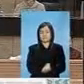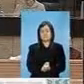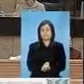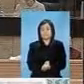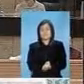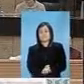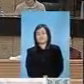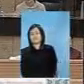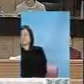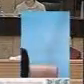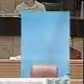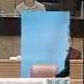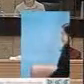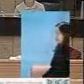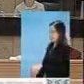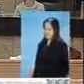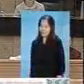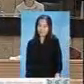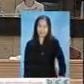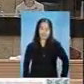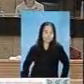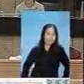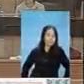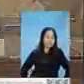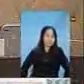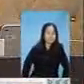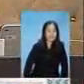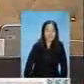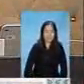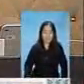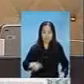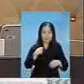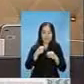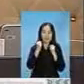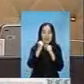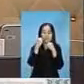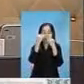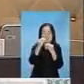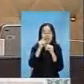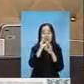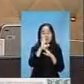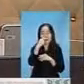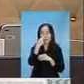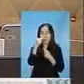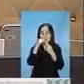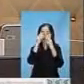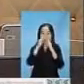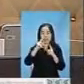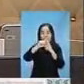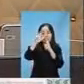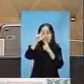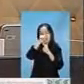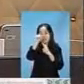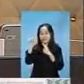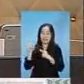ามอย่ากล่าวถึงบุคคลที่3โดยไม่จำเป็นนะครับท่านพยายามนะครับ ท่านประธานครับ แล้วระบุความเสียหายเ